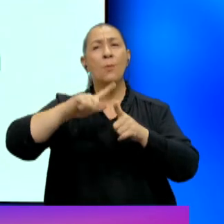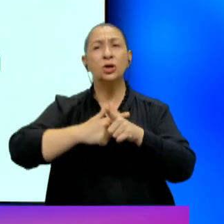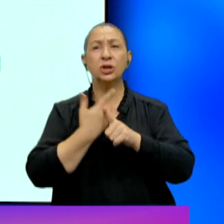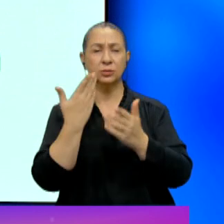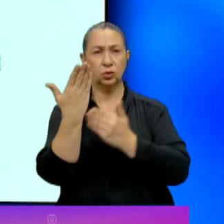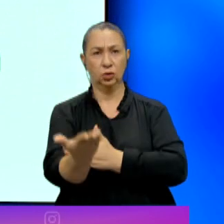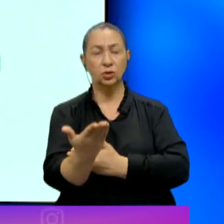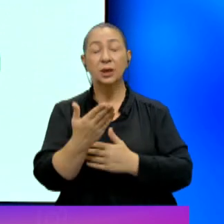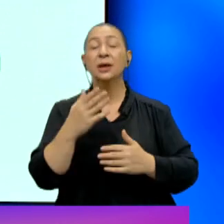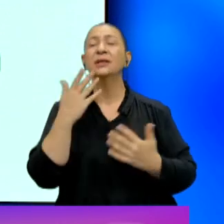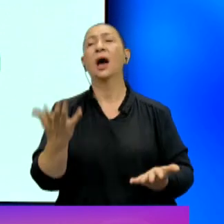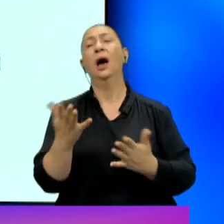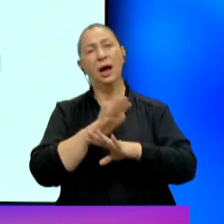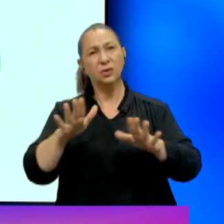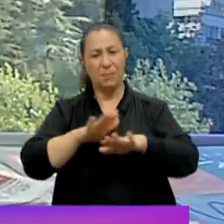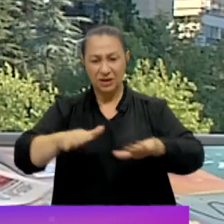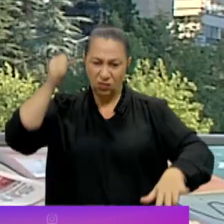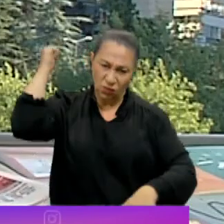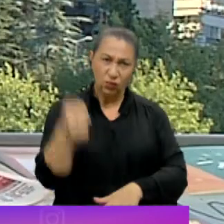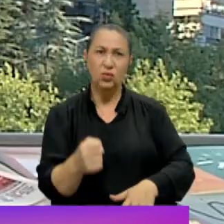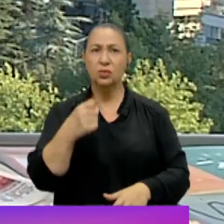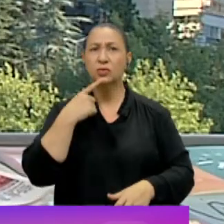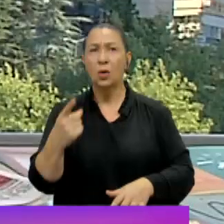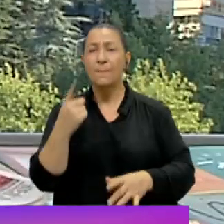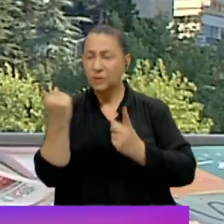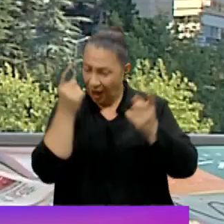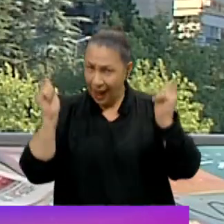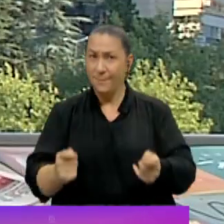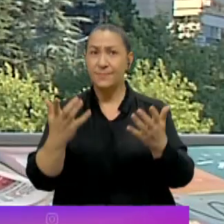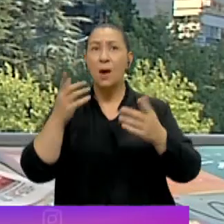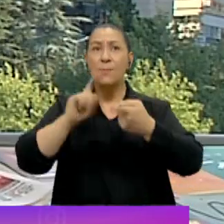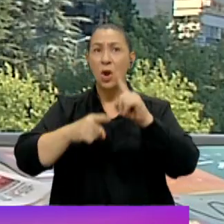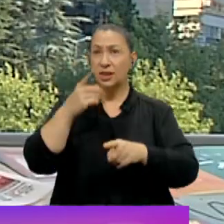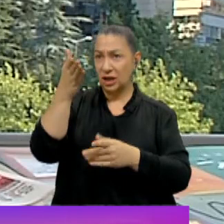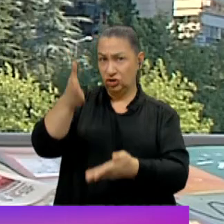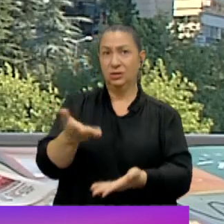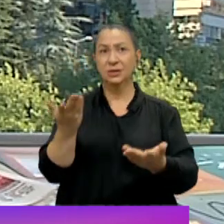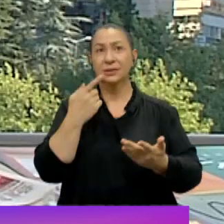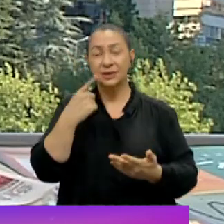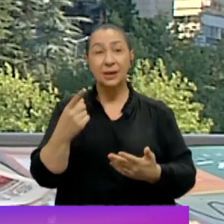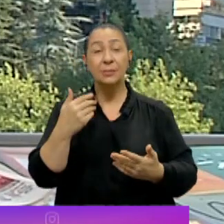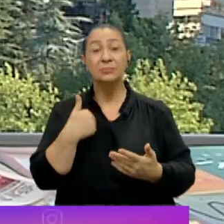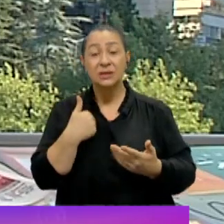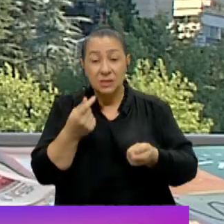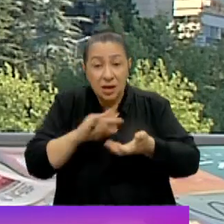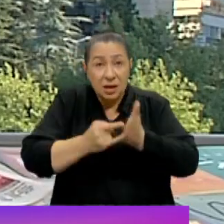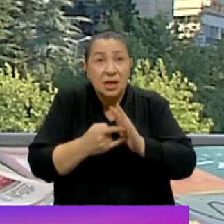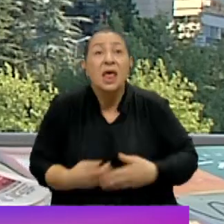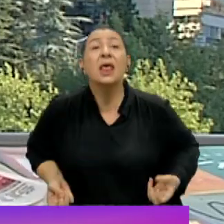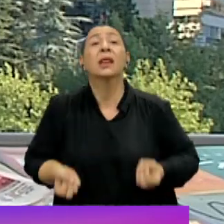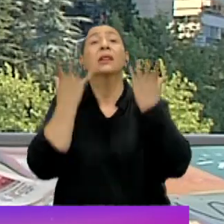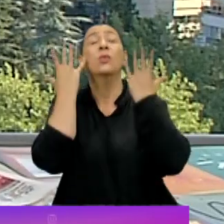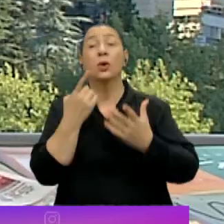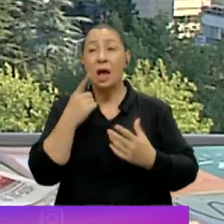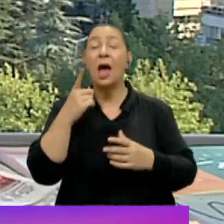projelerimizi koyuyoruz. Kendisine denildi ki ya artık masaya yumruğunuzu vurun, bir şeyler yapın siyasetçi olarak. Biz geçinemiyoruz diyenlere